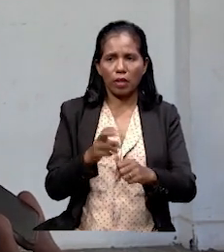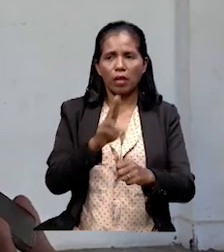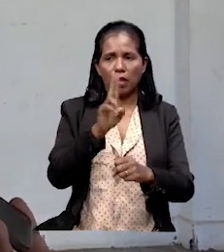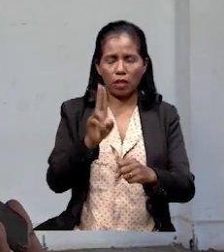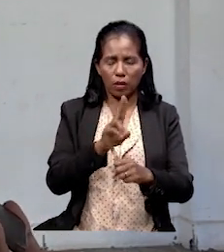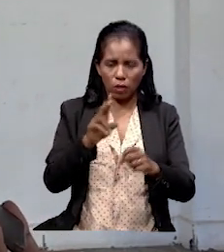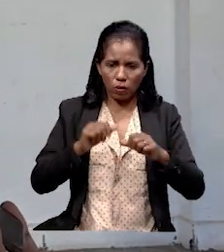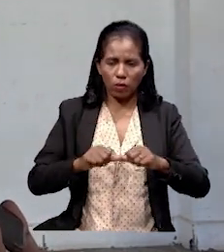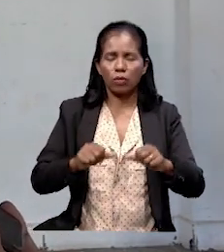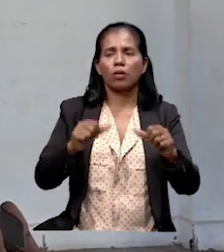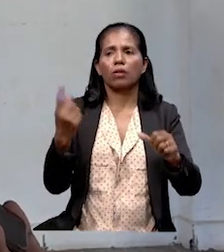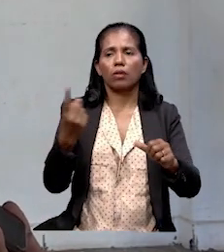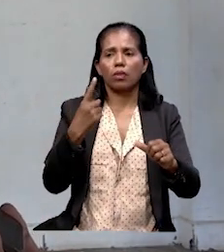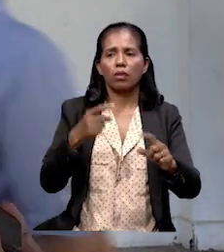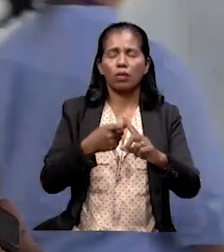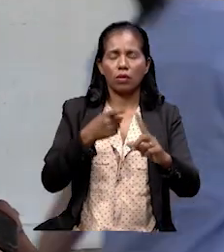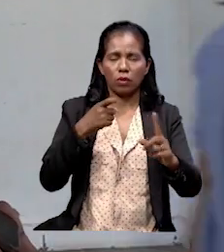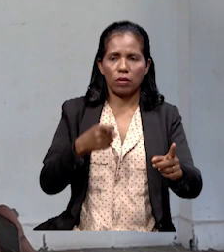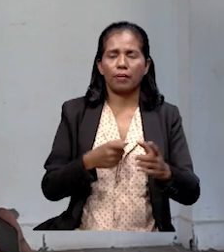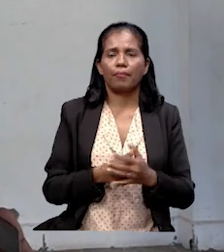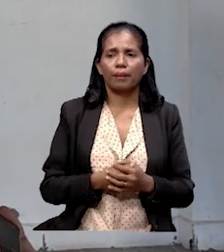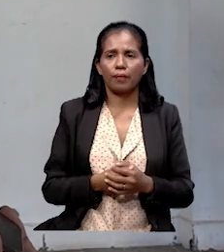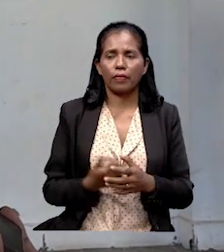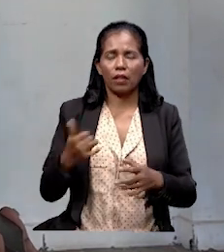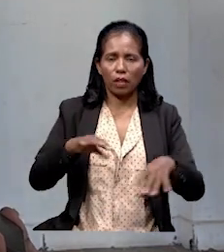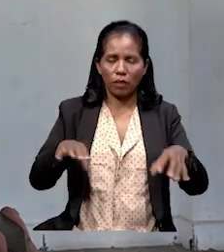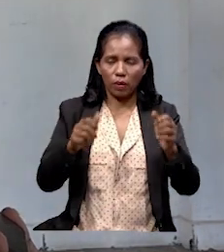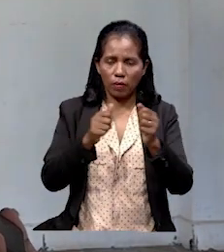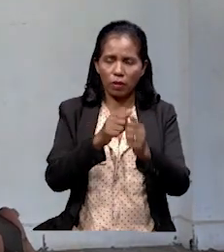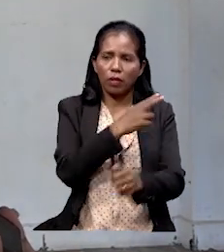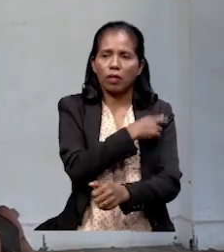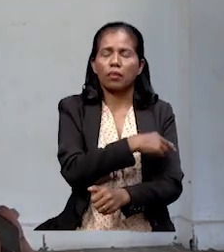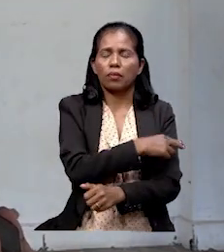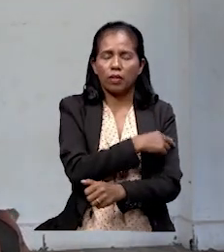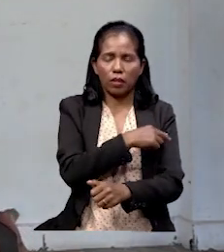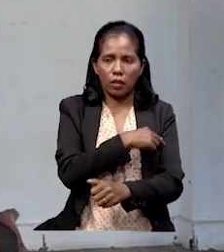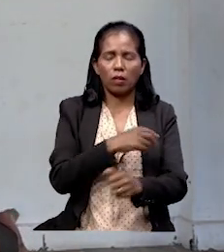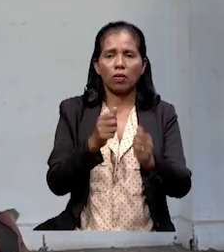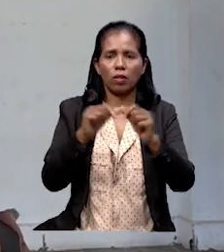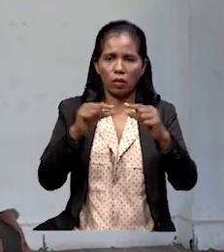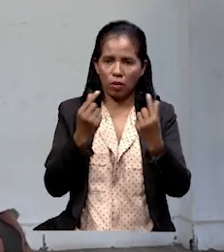lo kontinu ita husi ekipa biomedikal servis sama tu hospital Horex ni ekipa ita